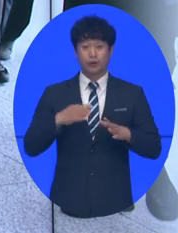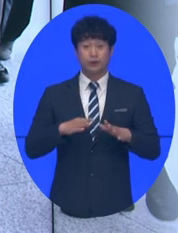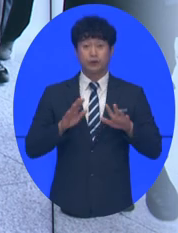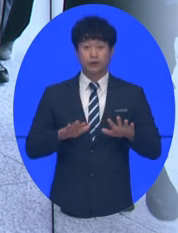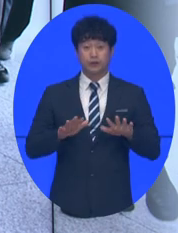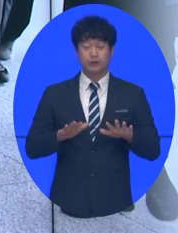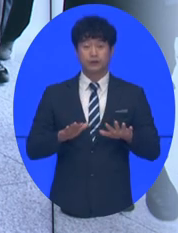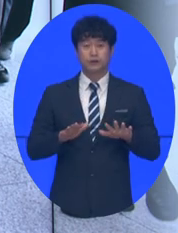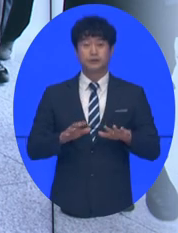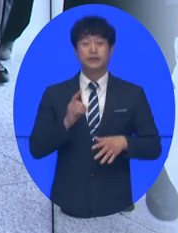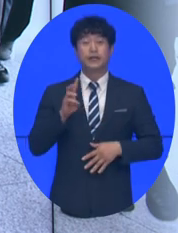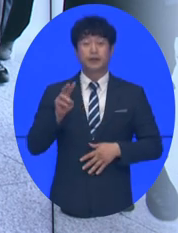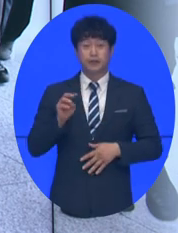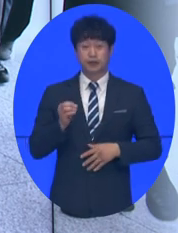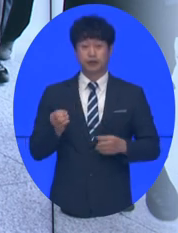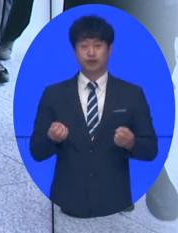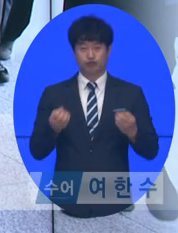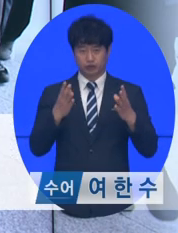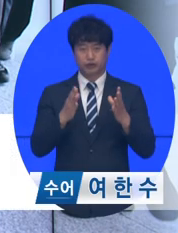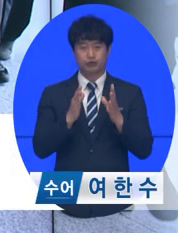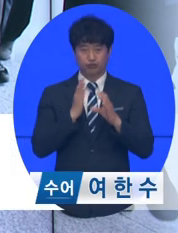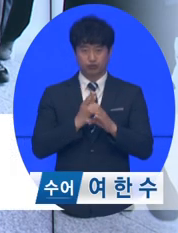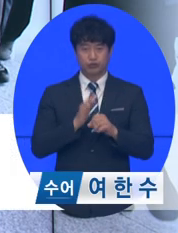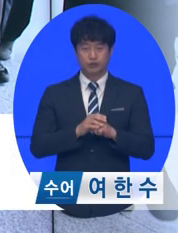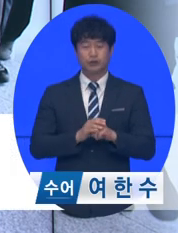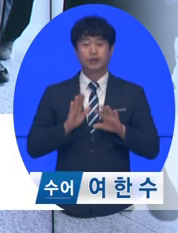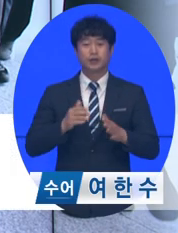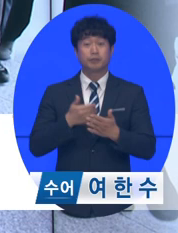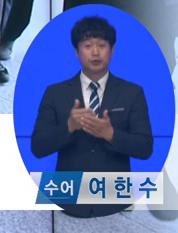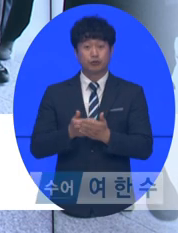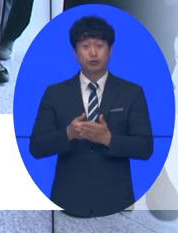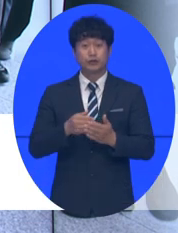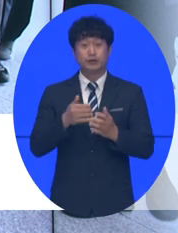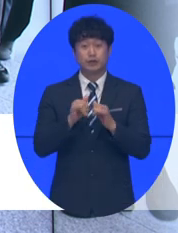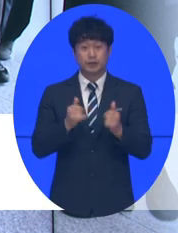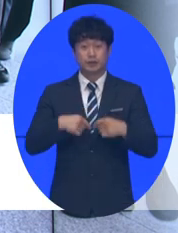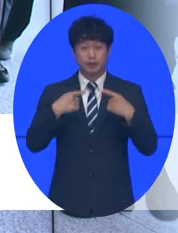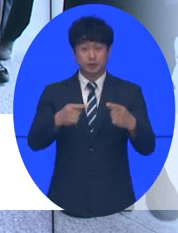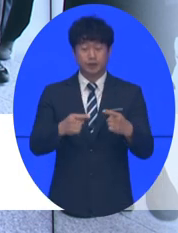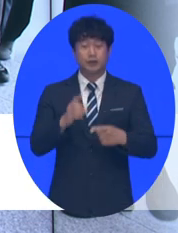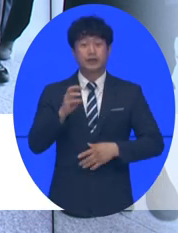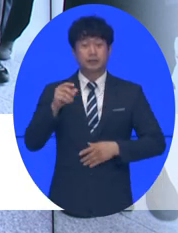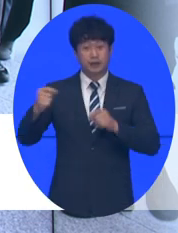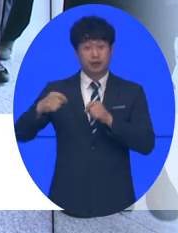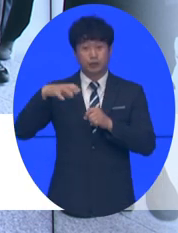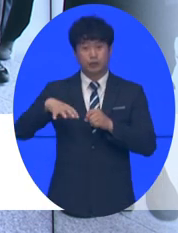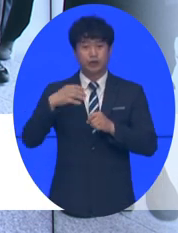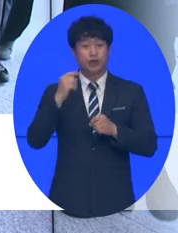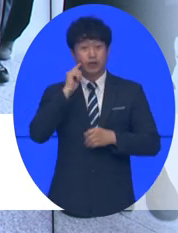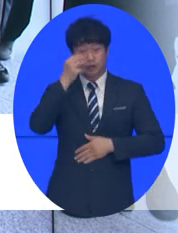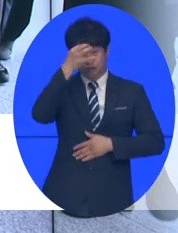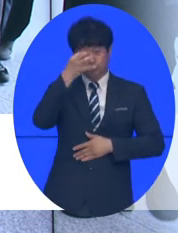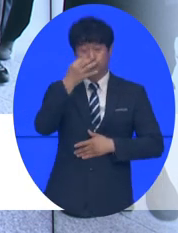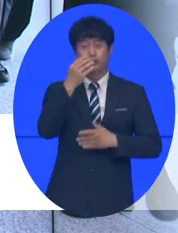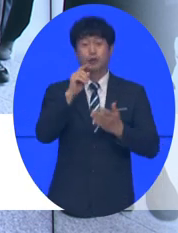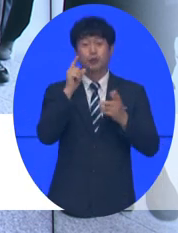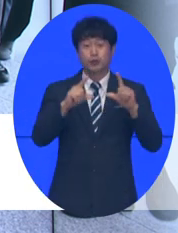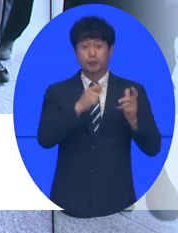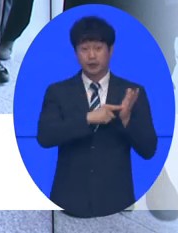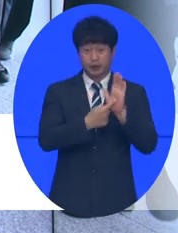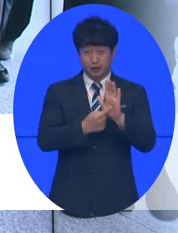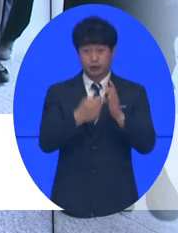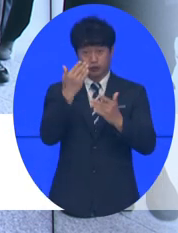경기도는 지금 DMZ 오픈 페스티벌이 한창인데요. 현대미술 작가들이 참여해 DMZ 접경 지역을 예술로 표현한 DMZ 전시도